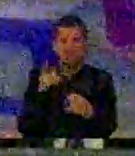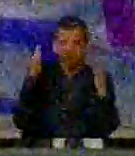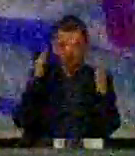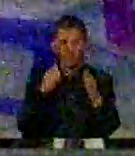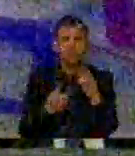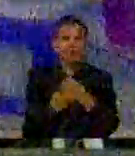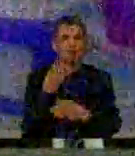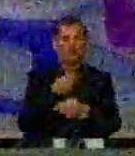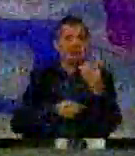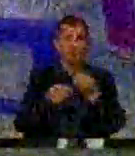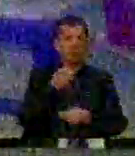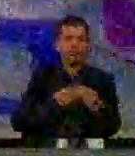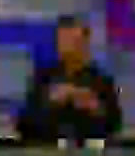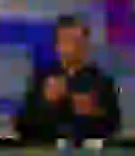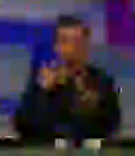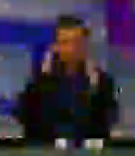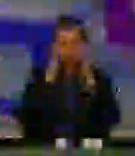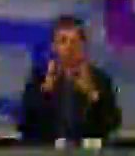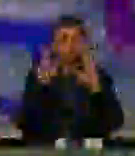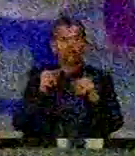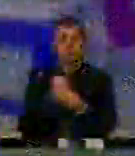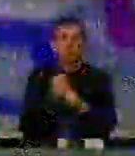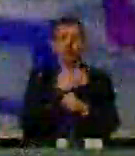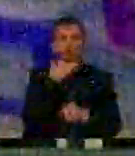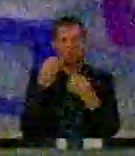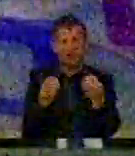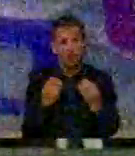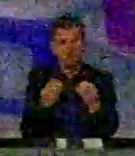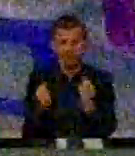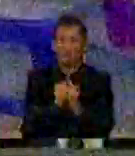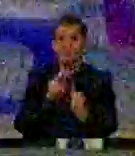zhvillimit ekonomik un personalisht kam besim që ju do të bëni një punë shumë të mirë bashkë me kolegët e tjerë. Faleminderit.